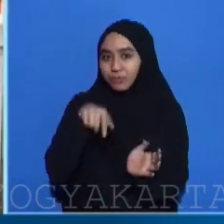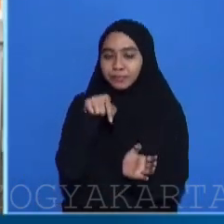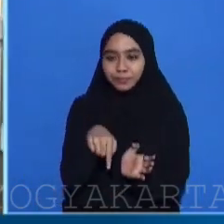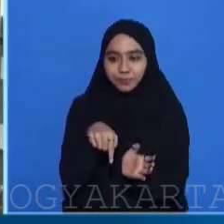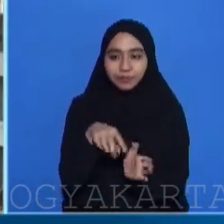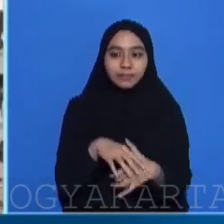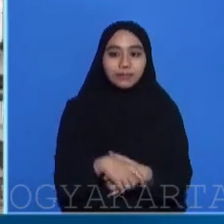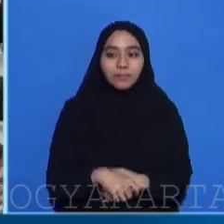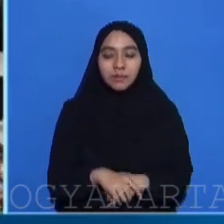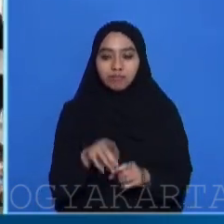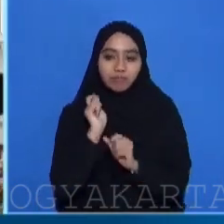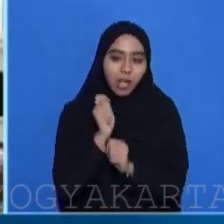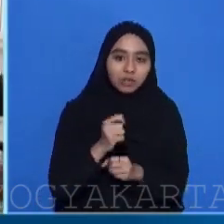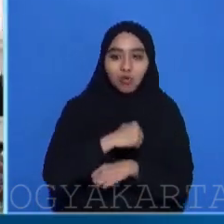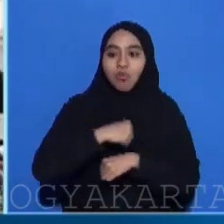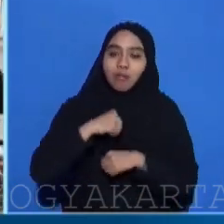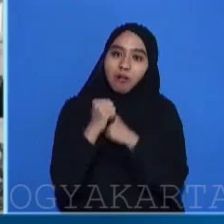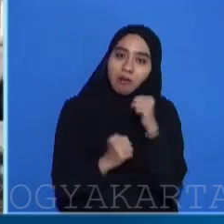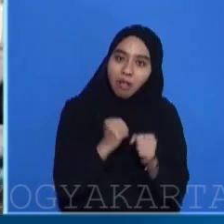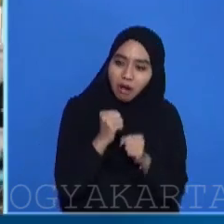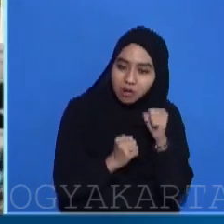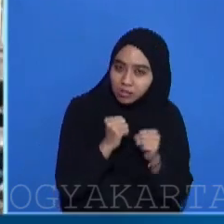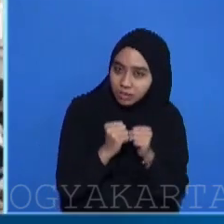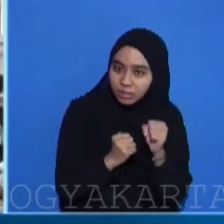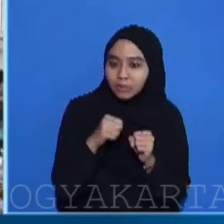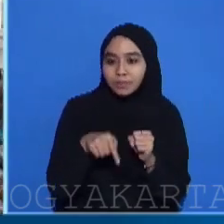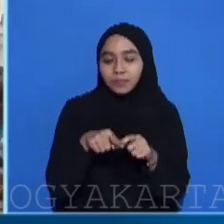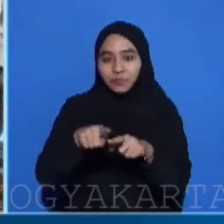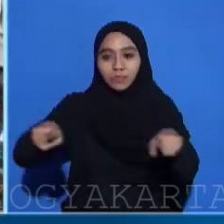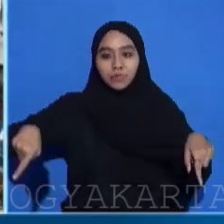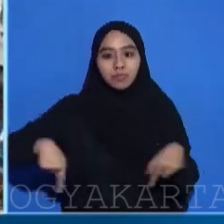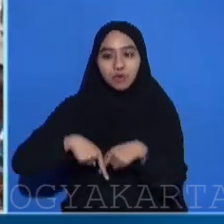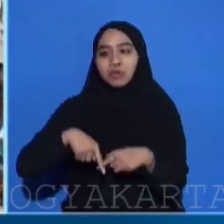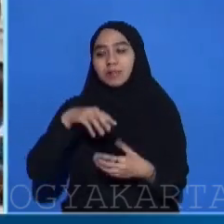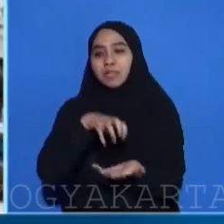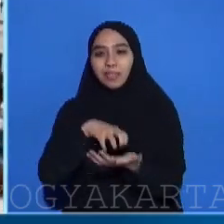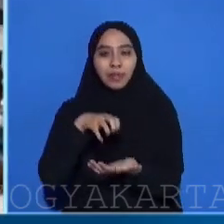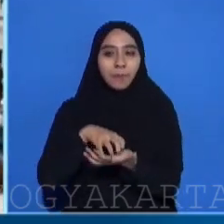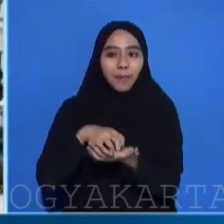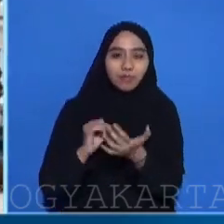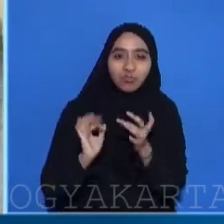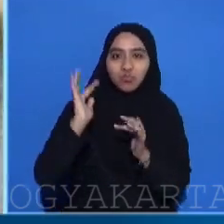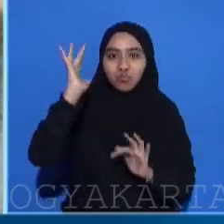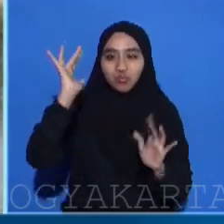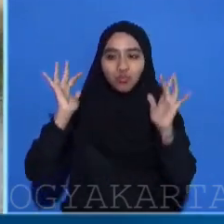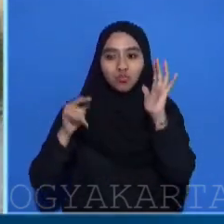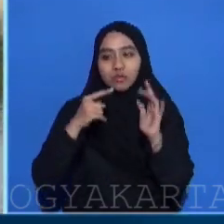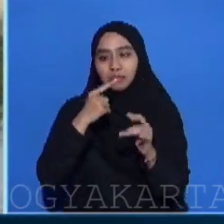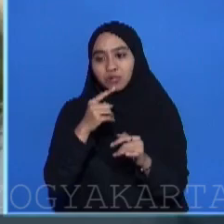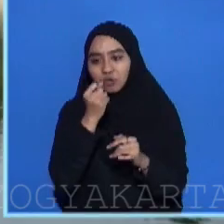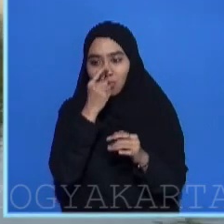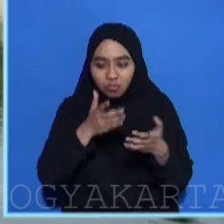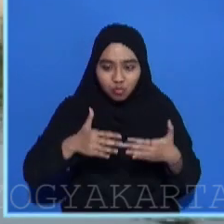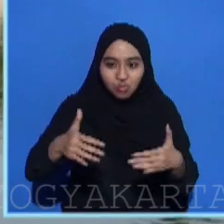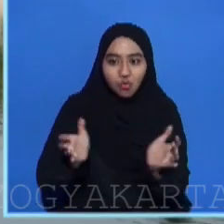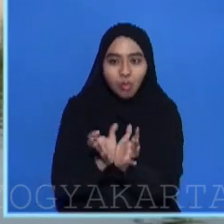memancing dan berolahraga Embung langansari diharapkan juga bisa menjadi alternatif kawasan hijau Hal ini karena jumlah ruang terbuka hijau